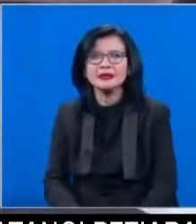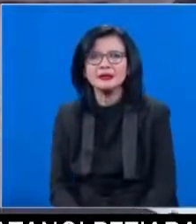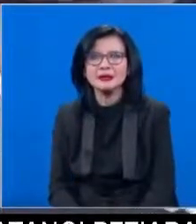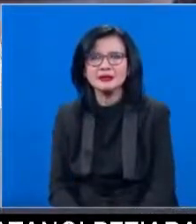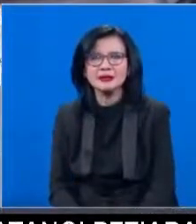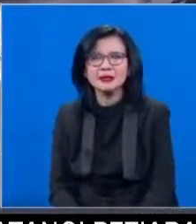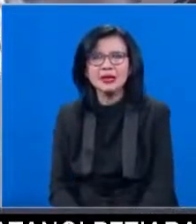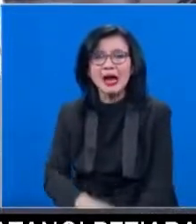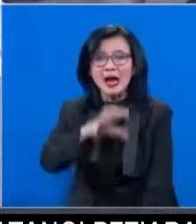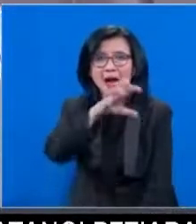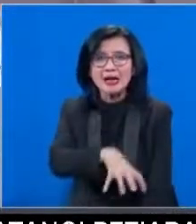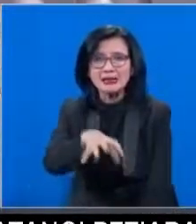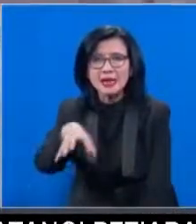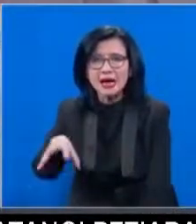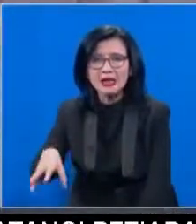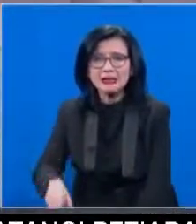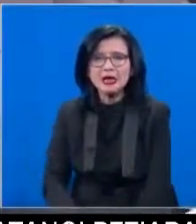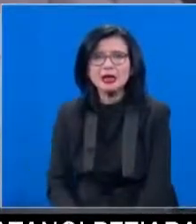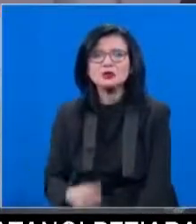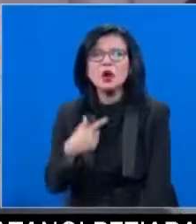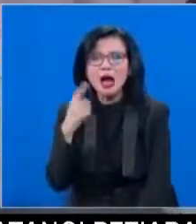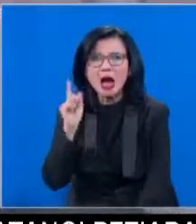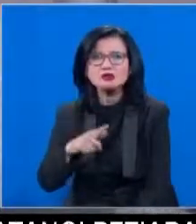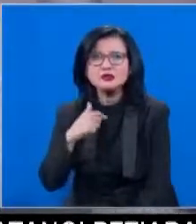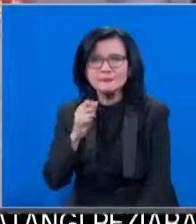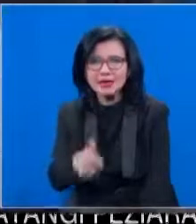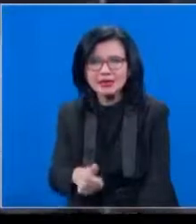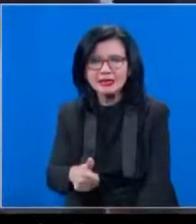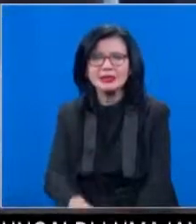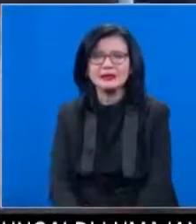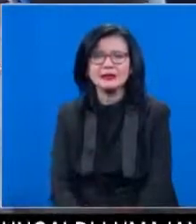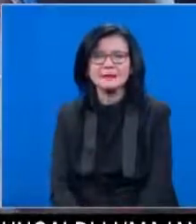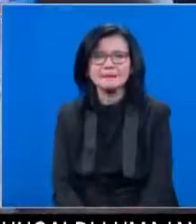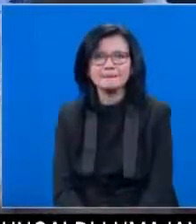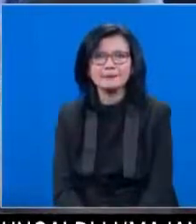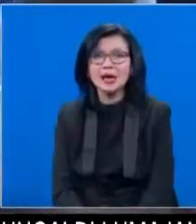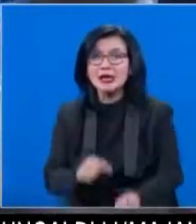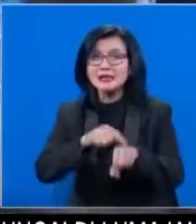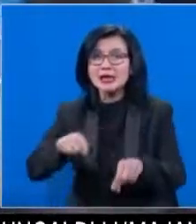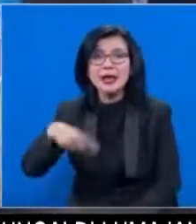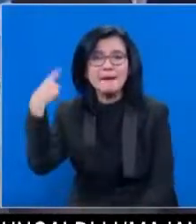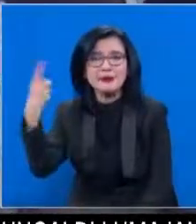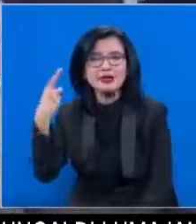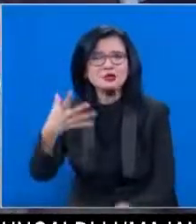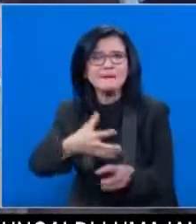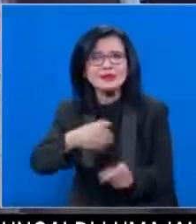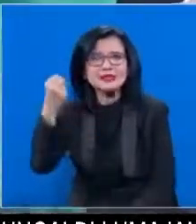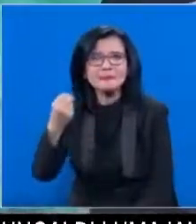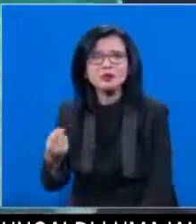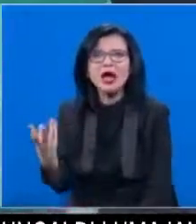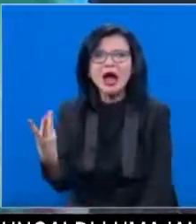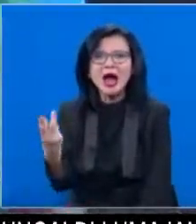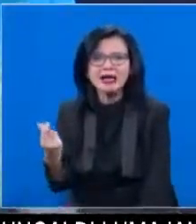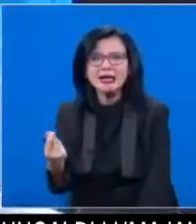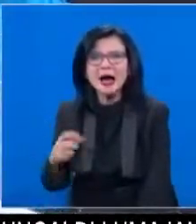daerah kita juga membeli saat ini pemerintah telah mencabut kebijakan harga eceran tertinggi